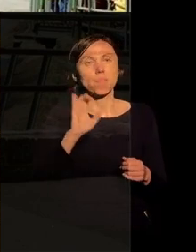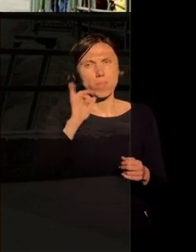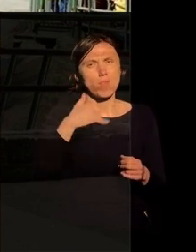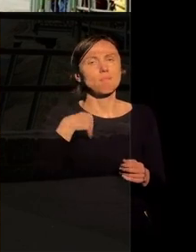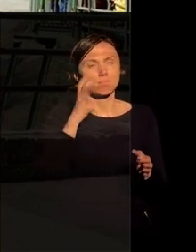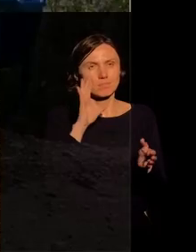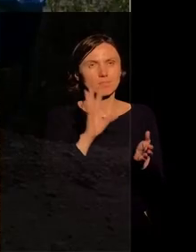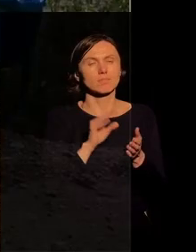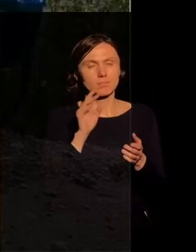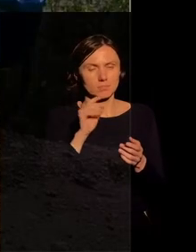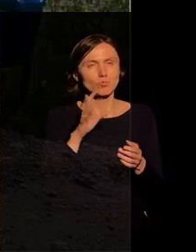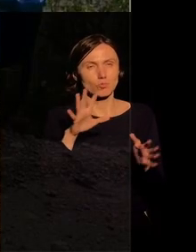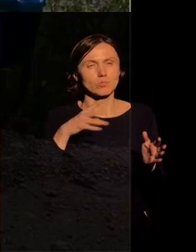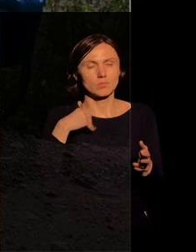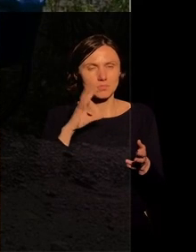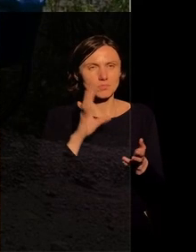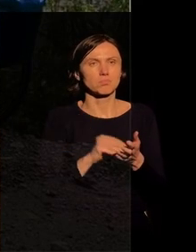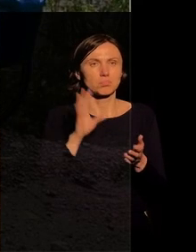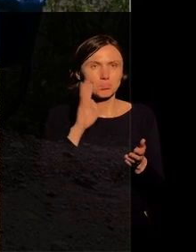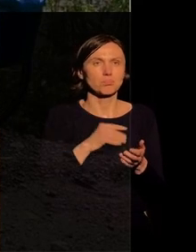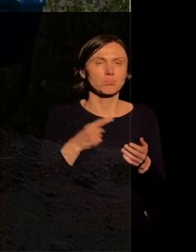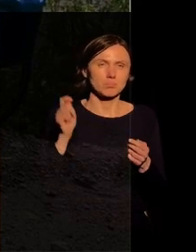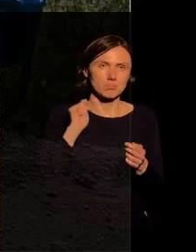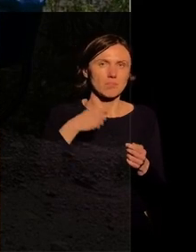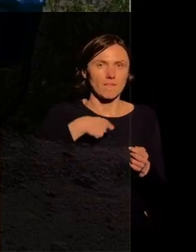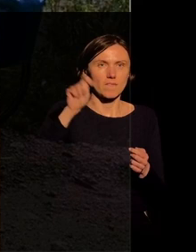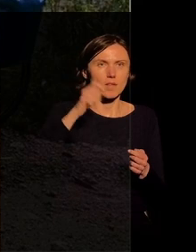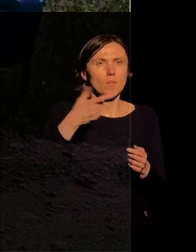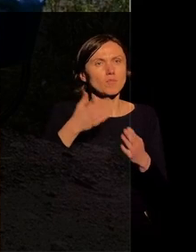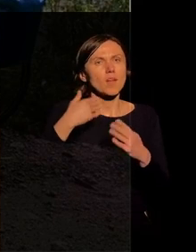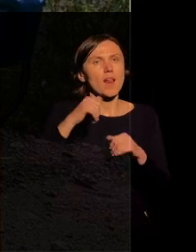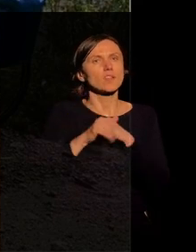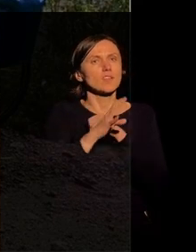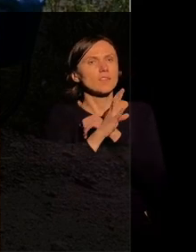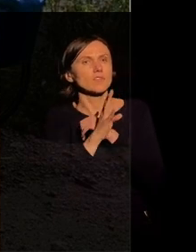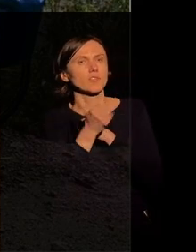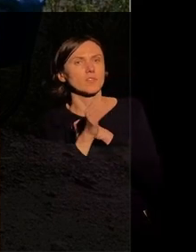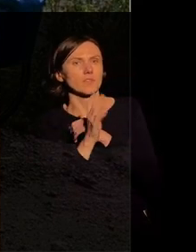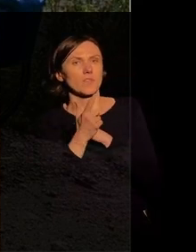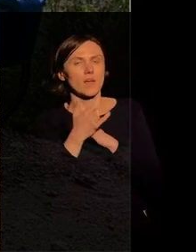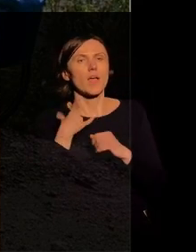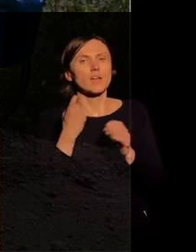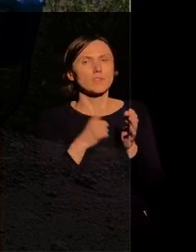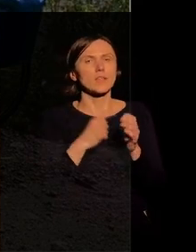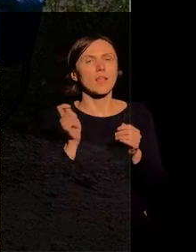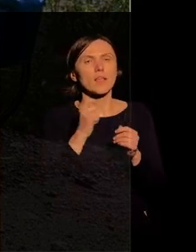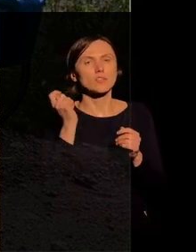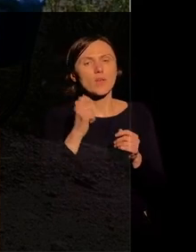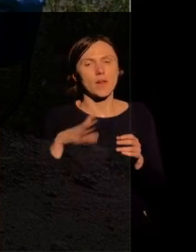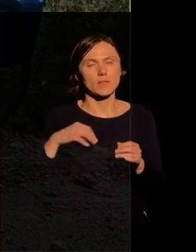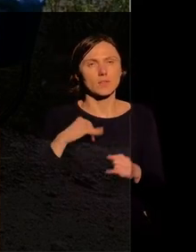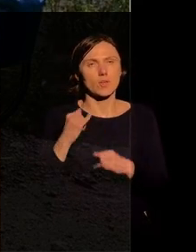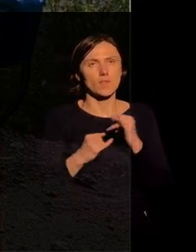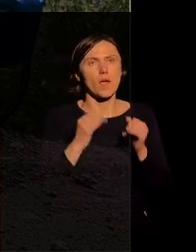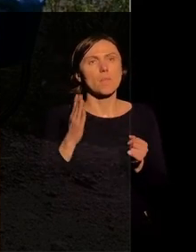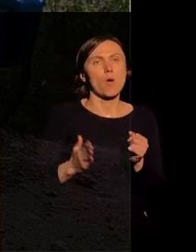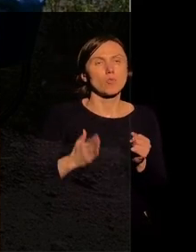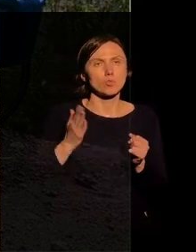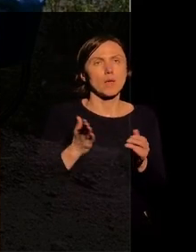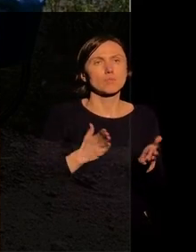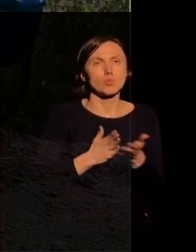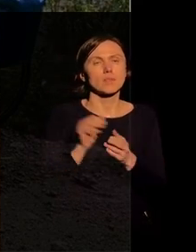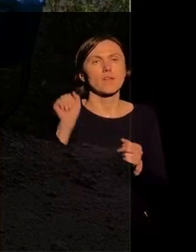często wracałem. To były wczesne lata 90., kiedy ja zazwyczaj jeździłem z rowerem, pociągiem